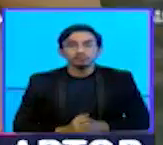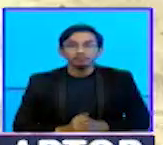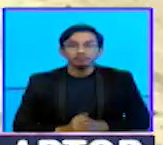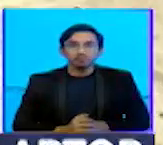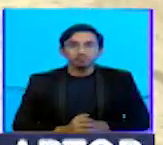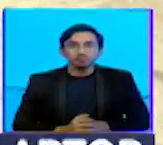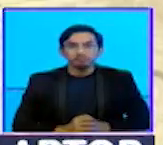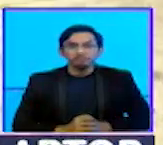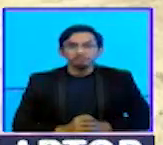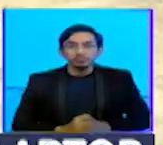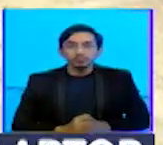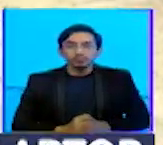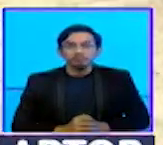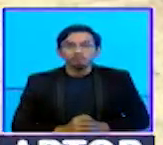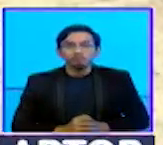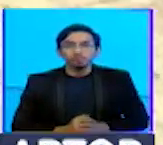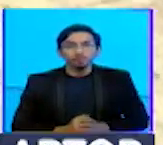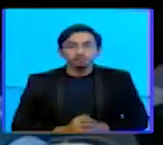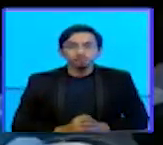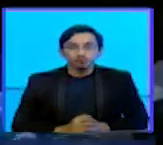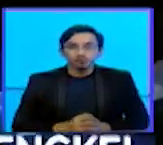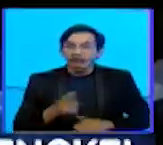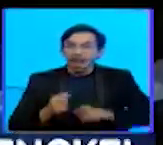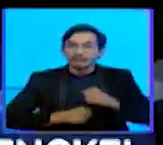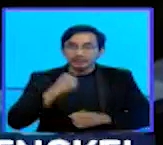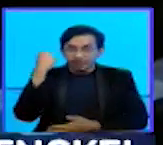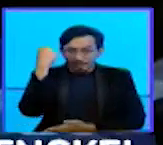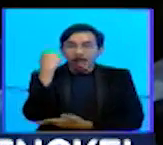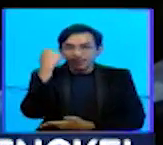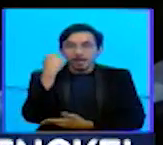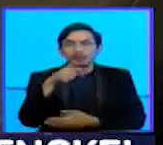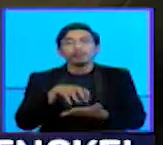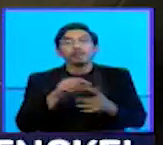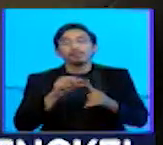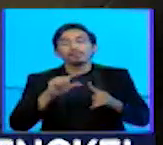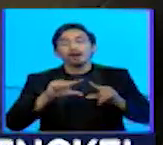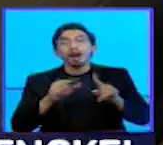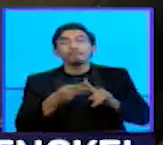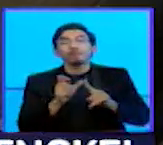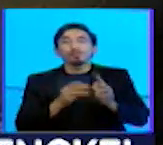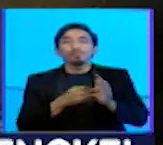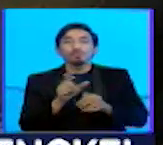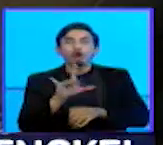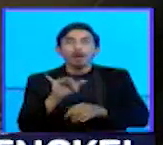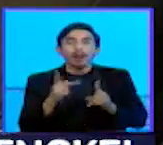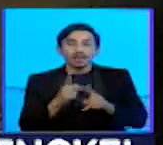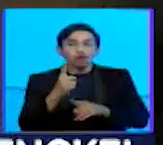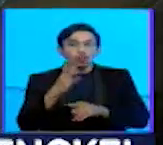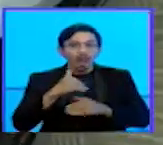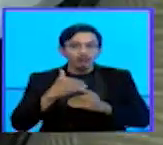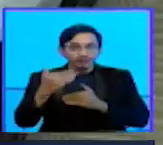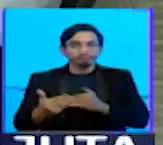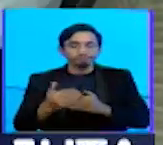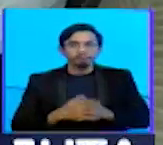Aksi kejahatan bermodus pecah kaca mobil juga terjadi di bengkel Prabumulih satu hari kemudian. Korban warga Kelurahan Tanjung Raman kehilangan